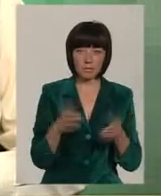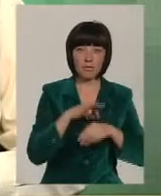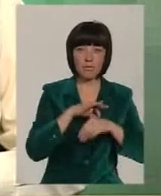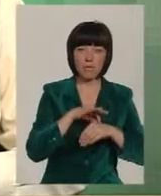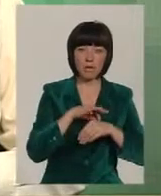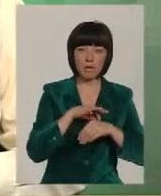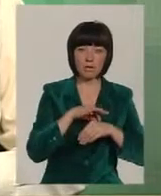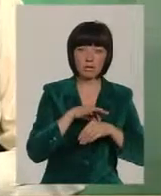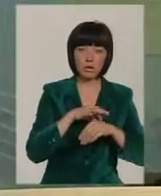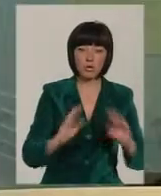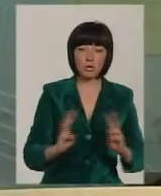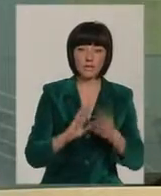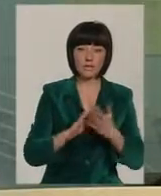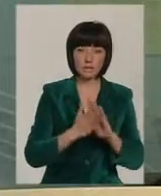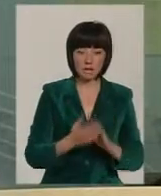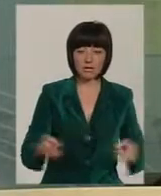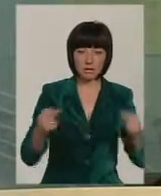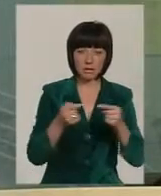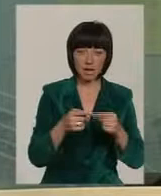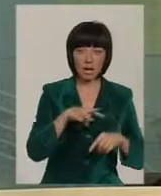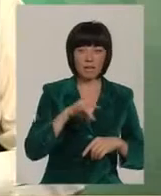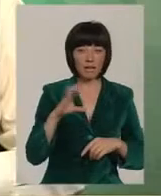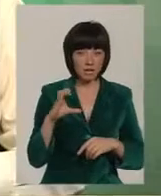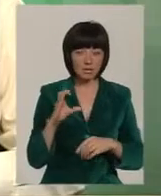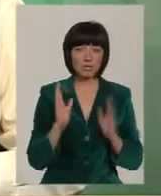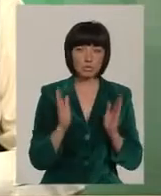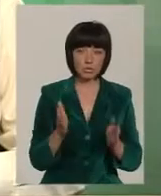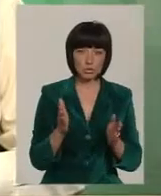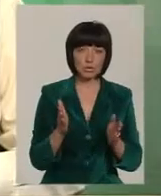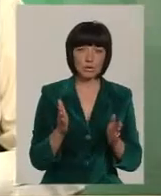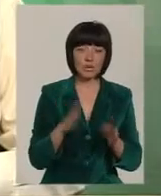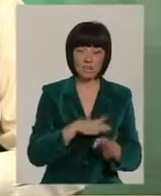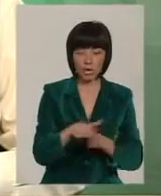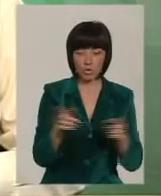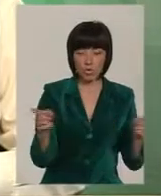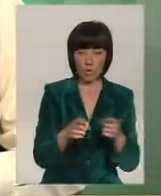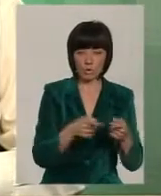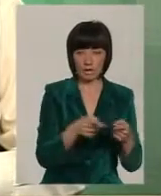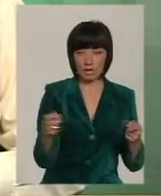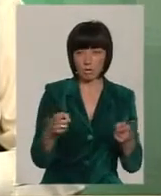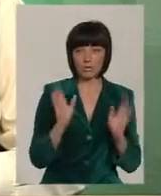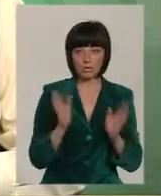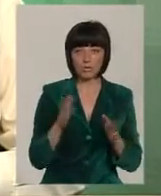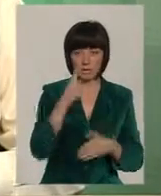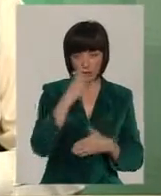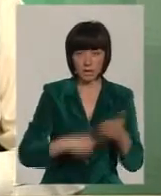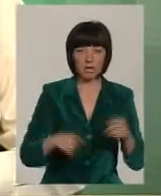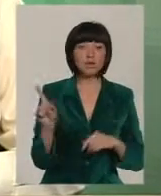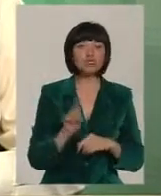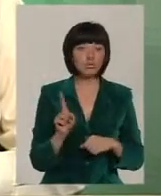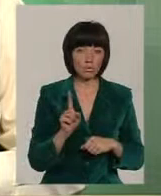приведені їх у протипожежний стан, належать саме до Державної служби надзвичайних ситуацій, вони будуть виконані найкоротші терміни, і будемо надіятися на те,